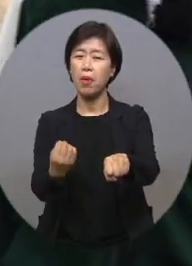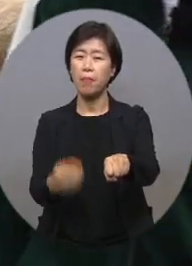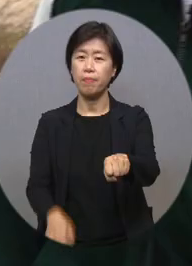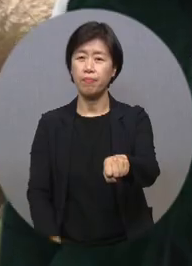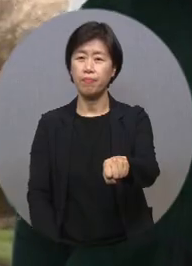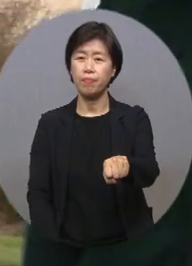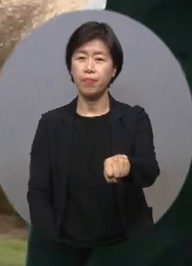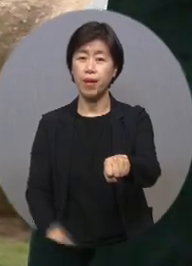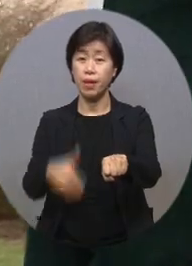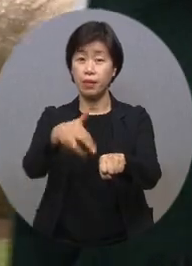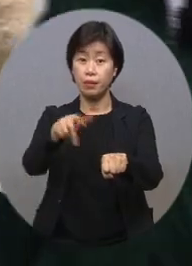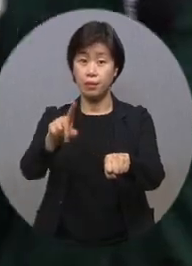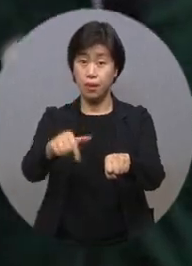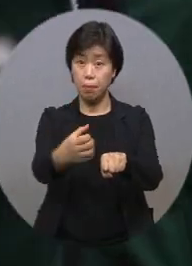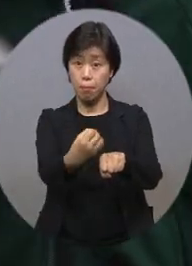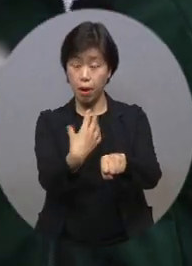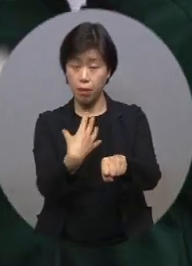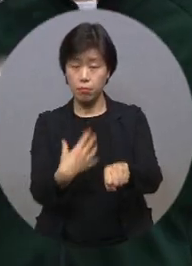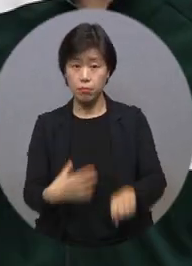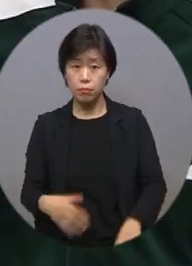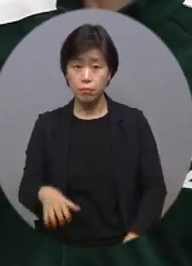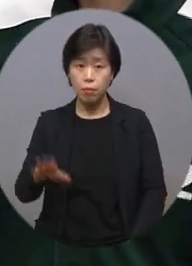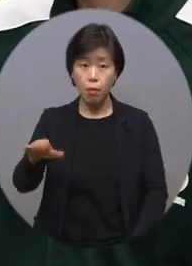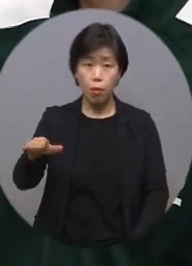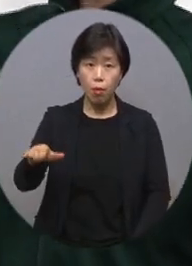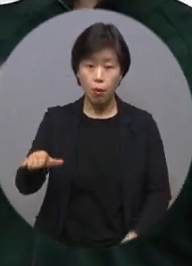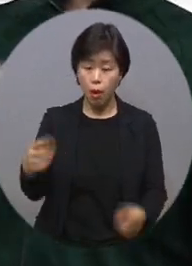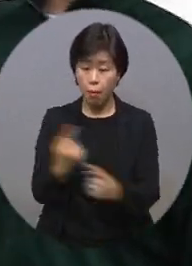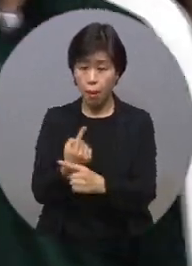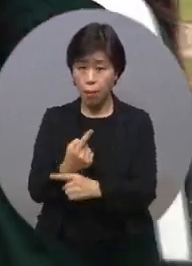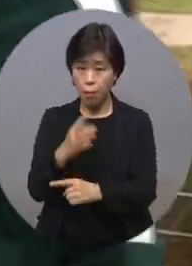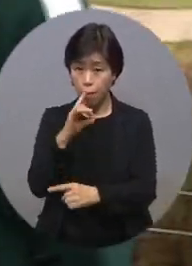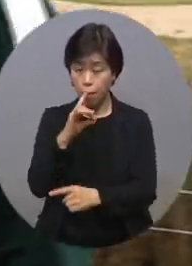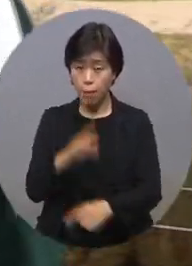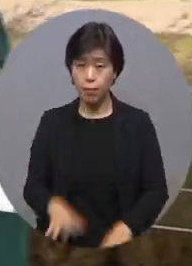가네요? 짝! 어, 잠깐만. 어? 아, 바꾼 게 없어요. 아, 안